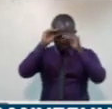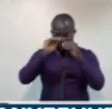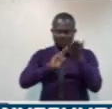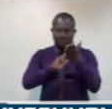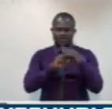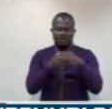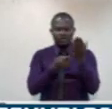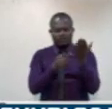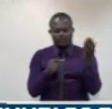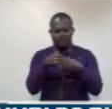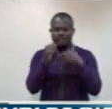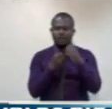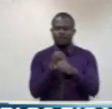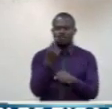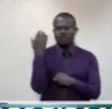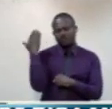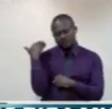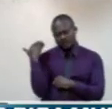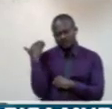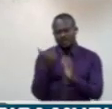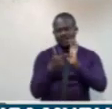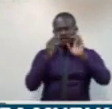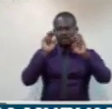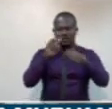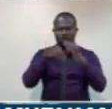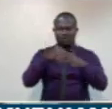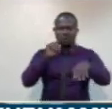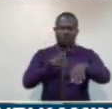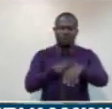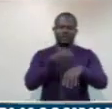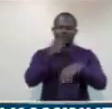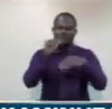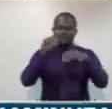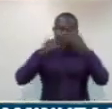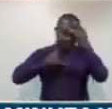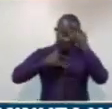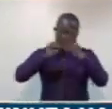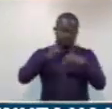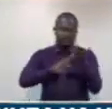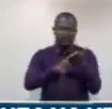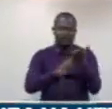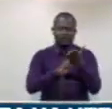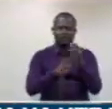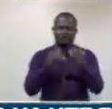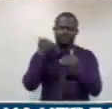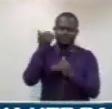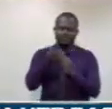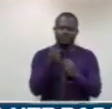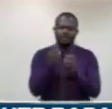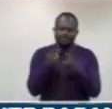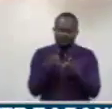ikoreshwa ry'ikoranabuhanga mu mwaka umwe ushize byerekanye ko no mu bihe bitari by'icyorezo ryakoreshwa hakagenda